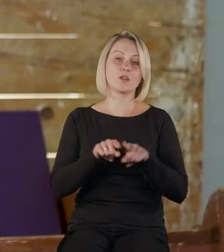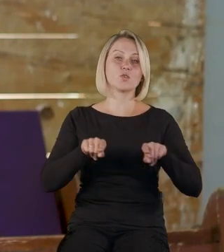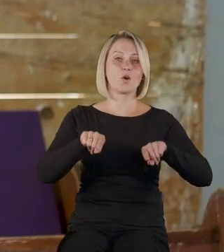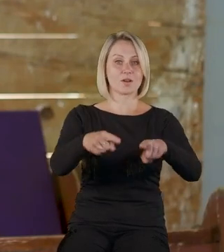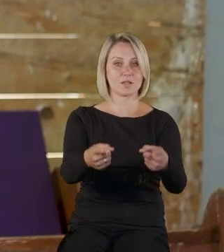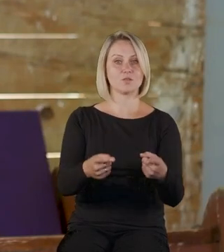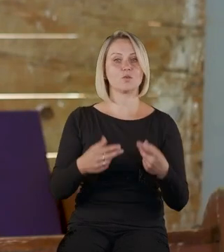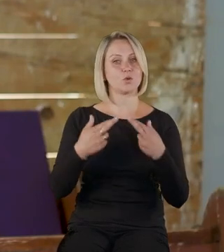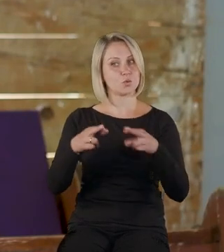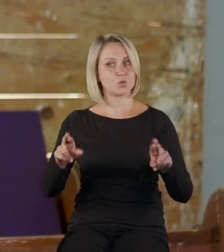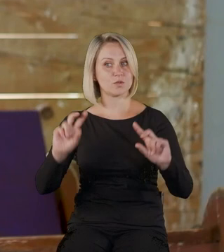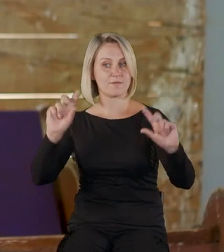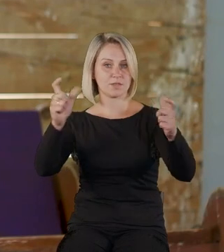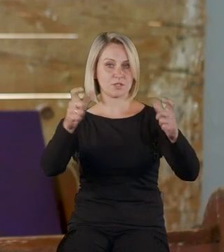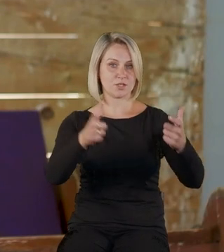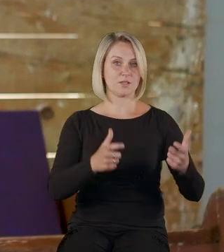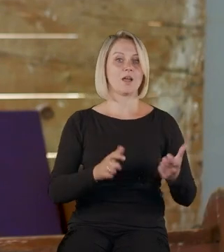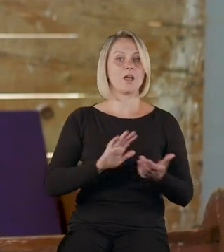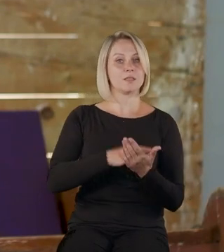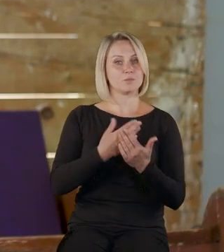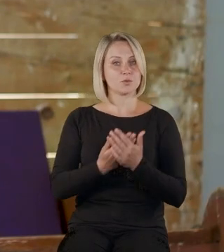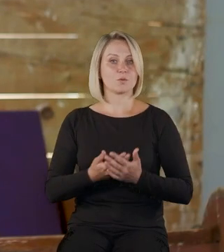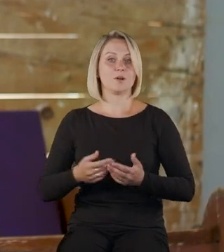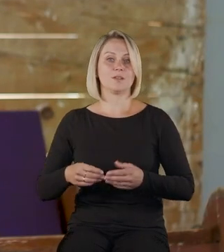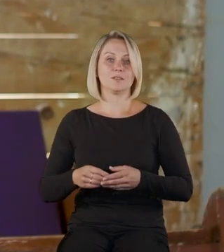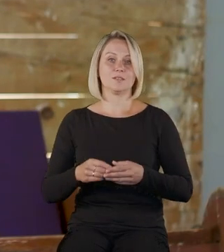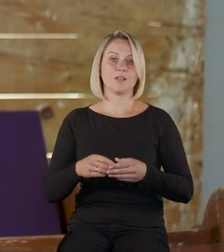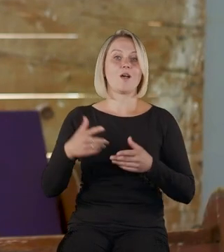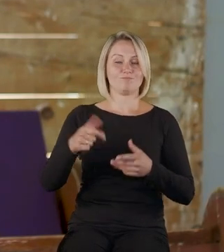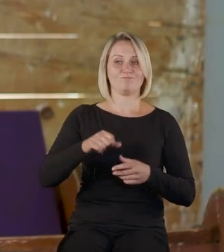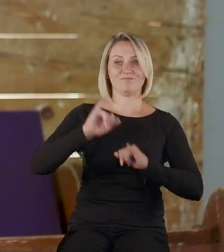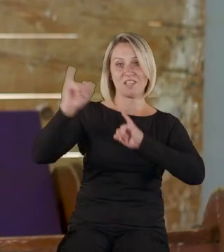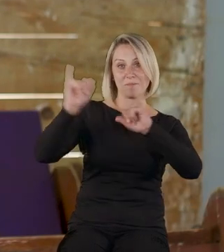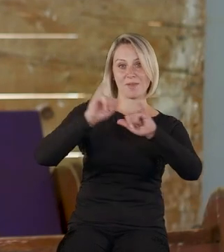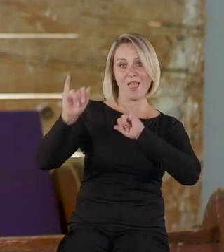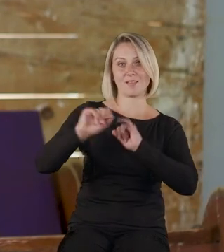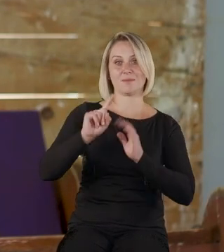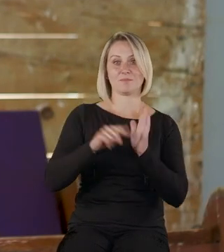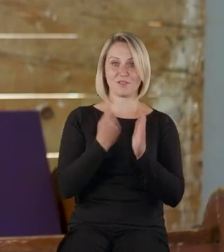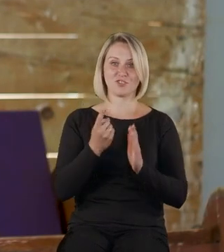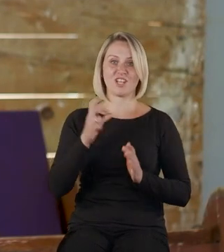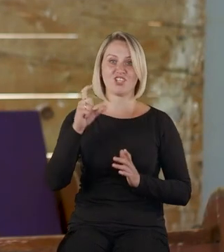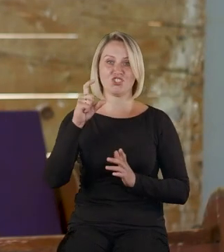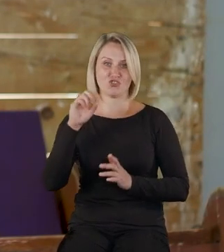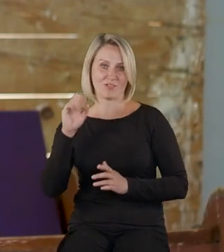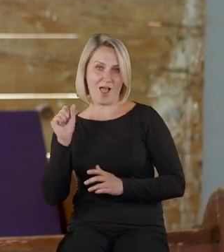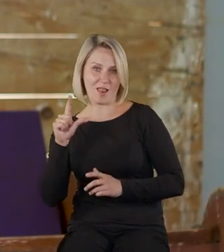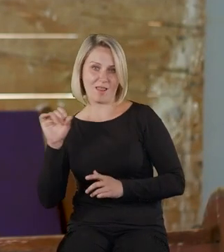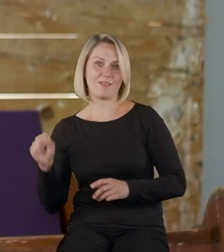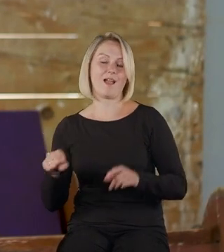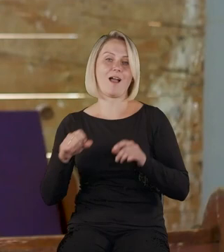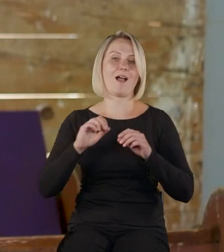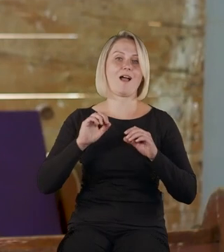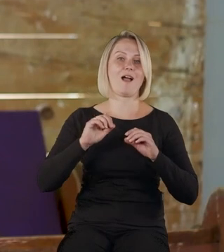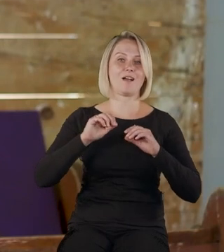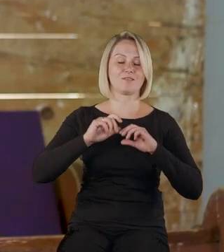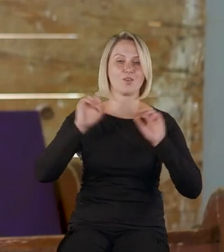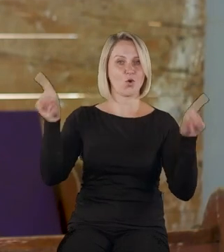Organizują wszelakie wydarzenia, takie jak otrzęsiny, Cieszynalia,